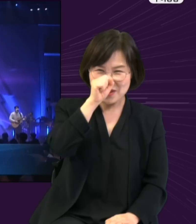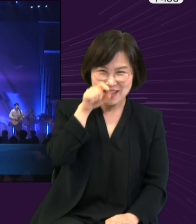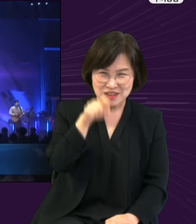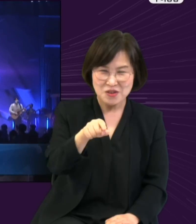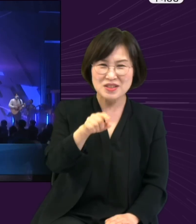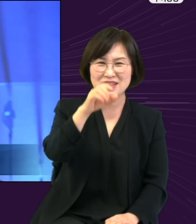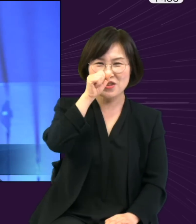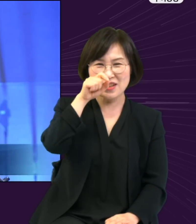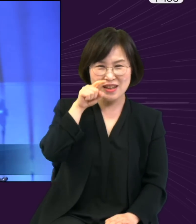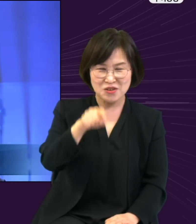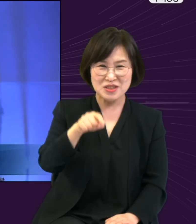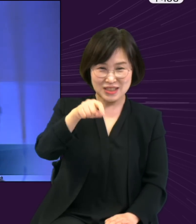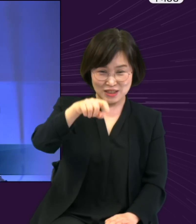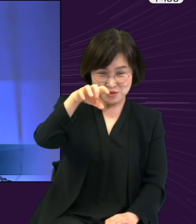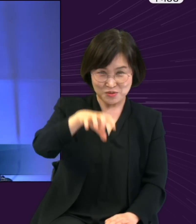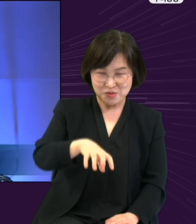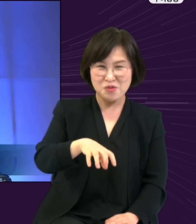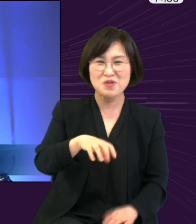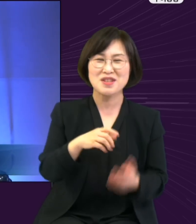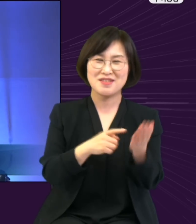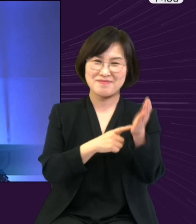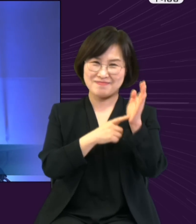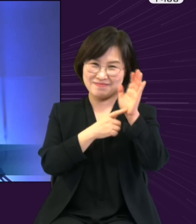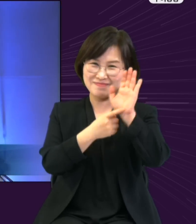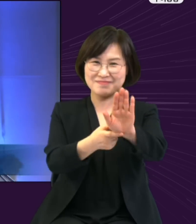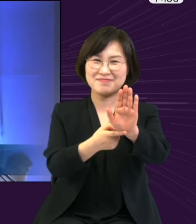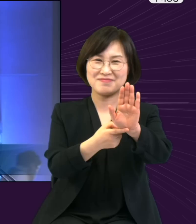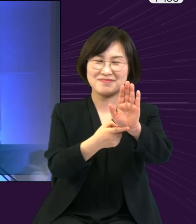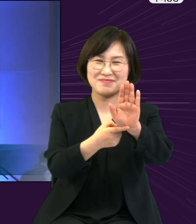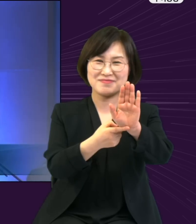선한 것이 여기 일어나네.